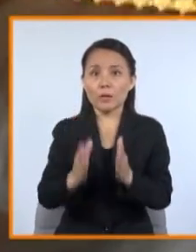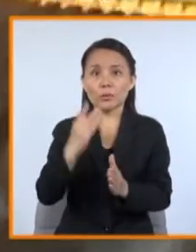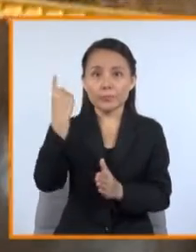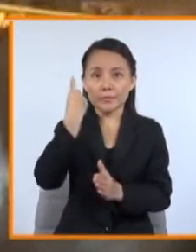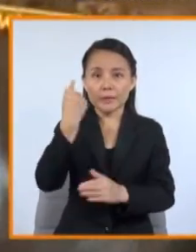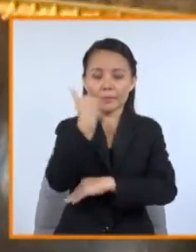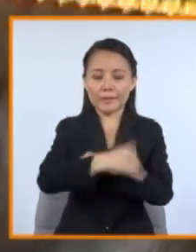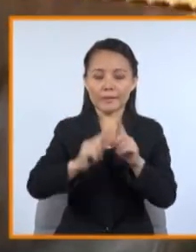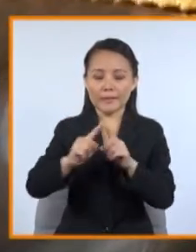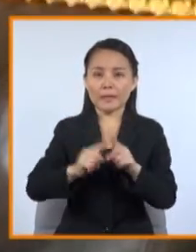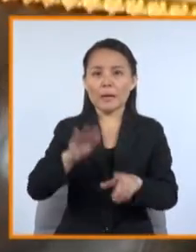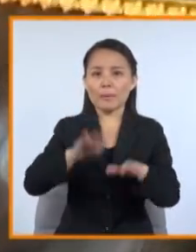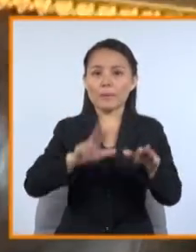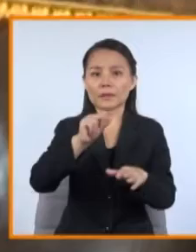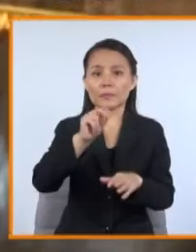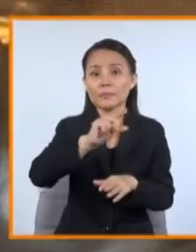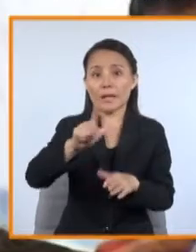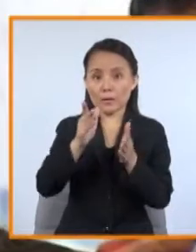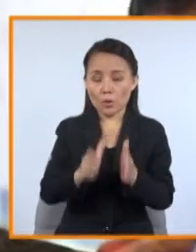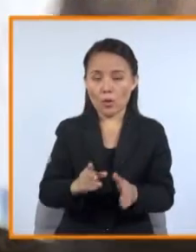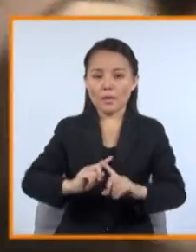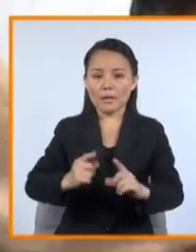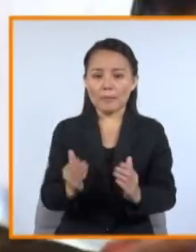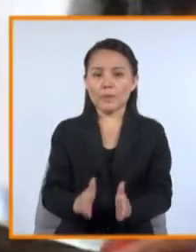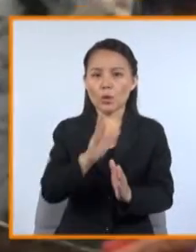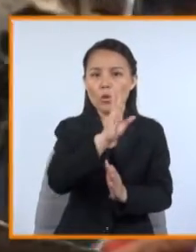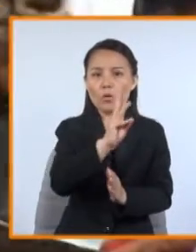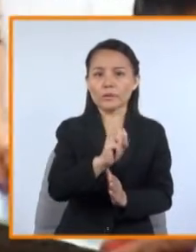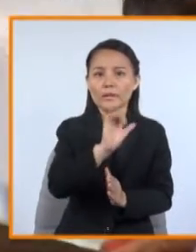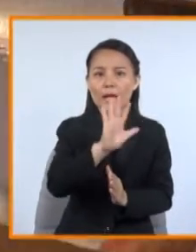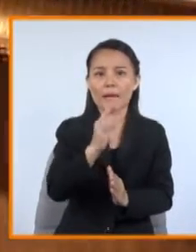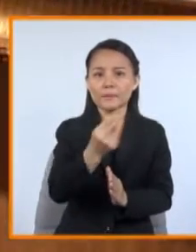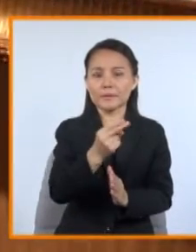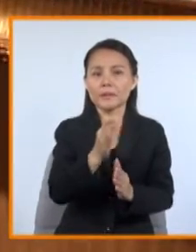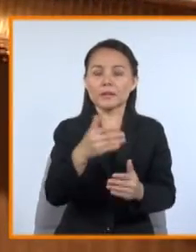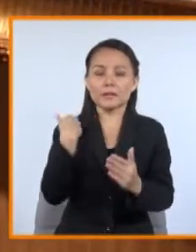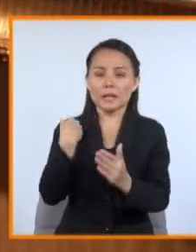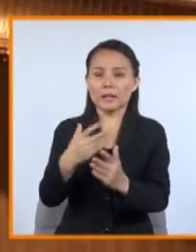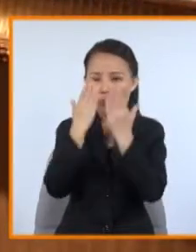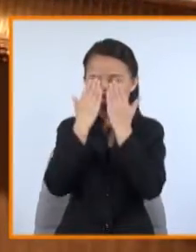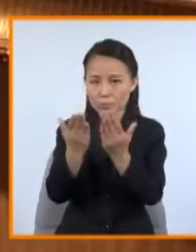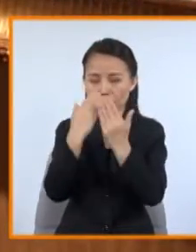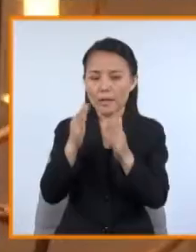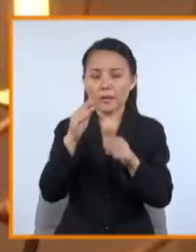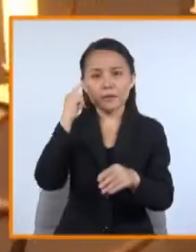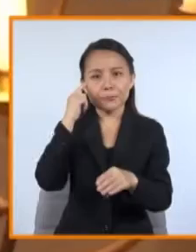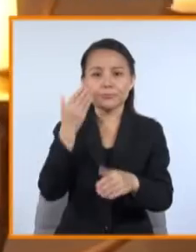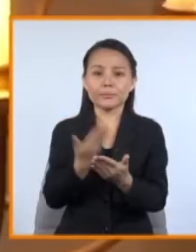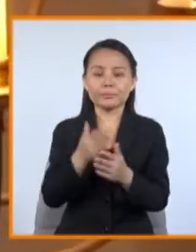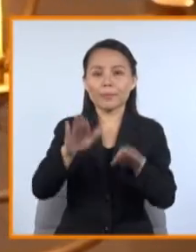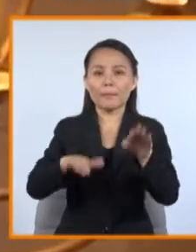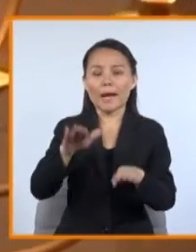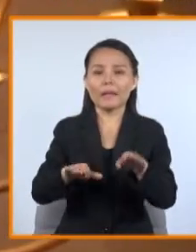แดนมาเยือนไทยเกือบ30ล้านคนแต่มีเพียง 658,000 คนจากตะวันออกกลางคิดเป็นสัดส่วนเพียง